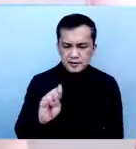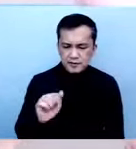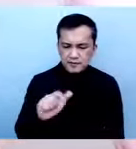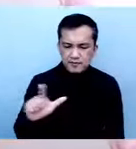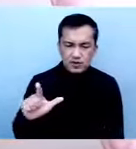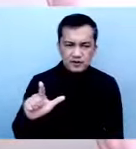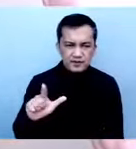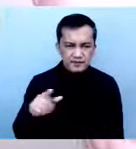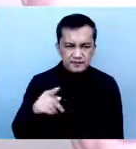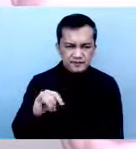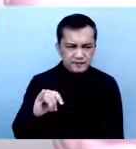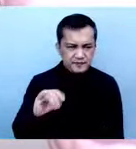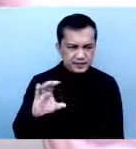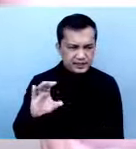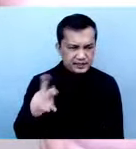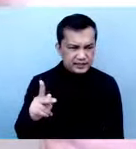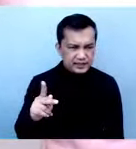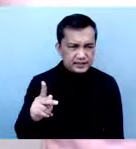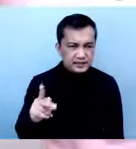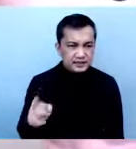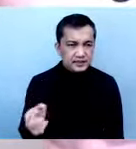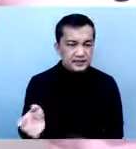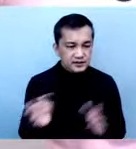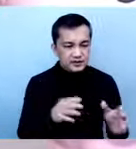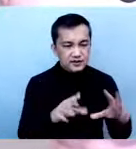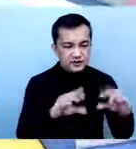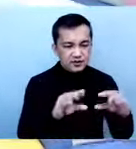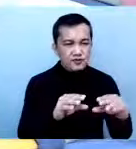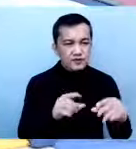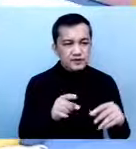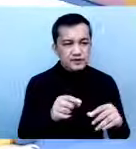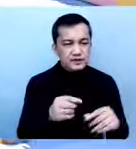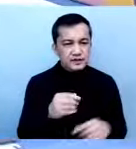Ball pit po ito, and then po yung soft play namin, rainbow, and then